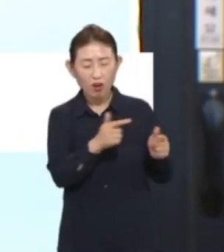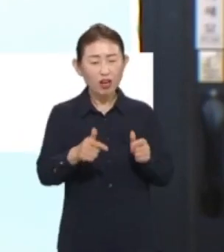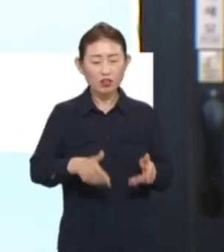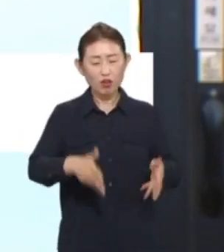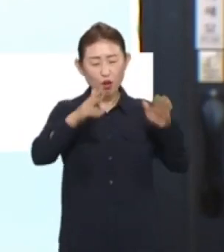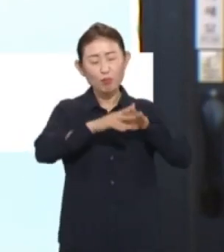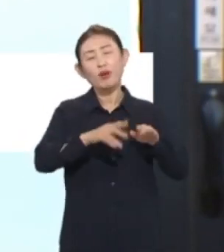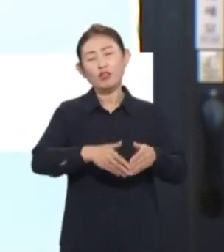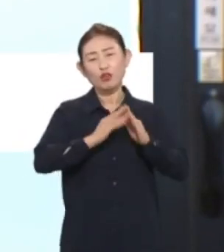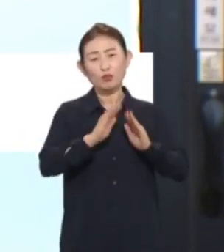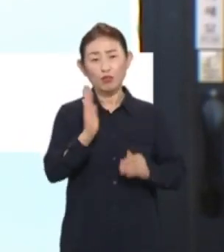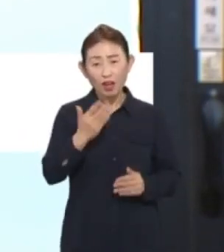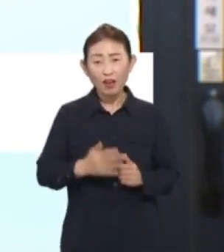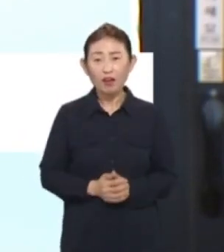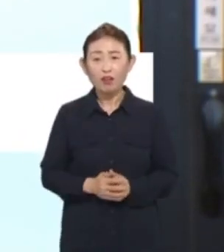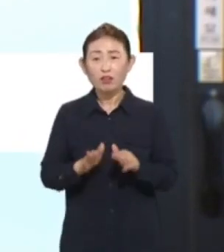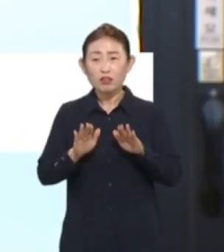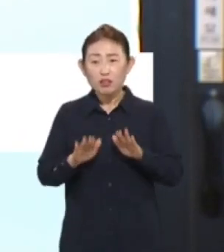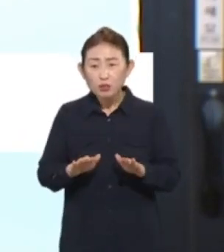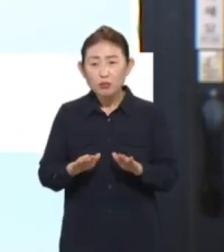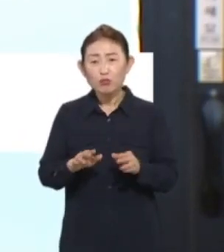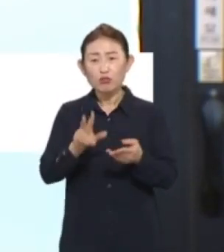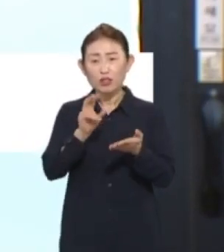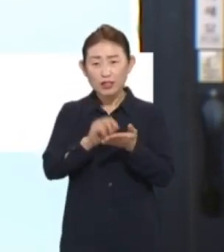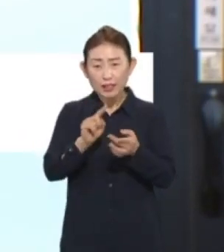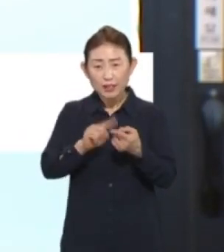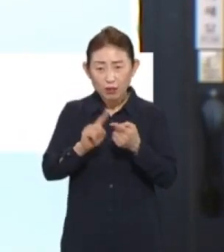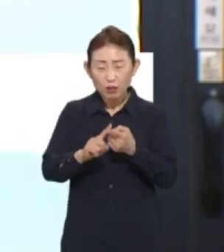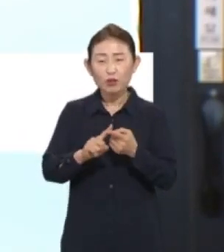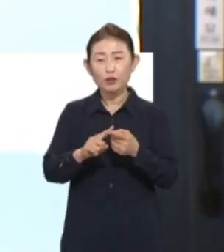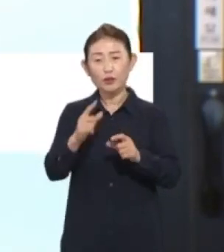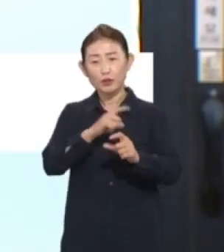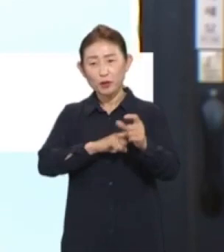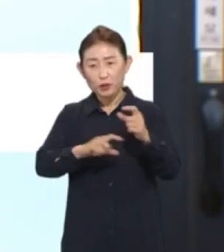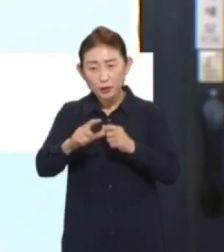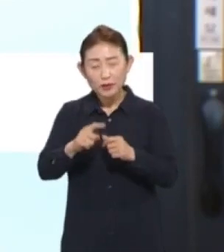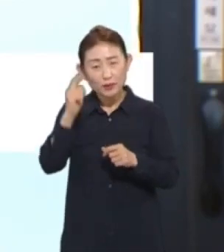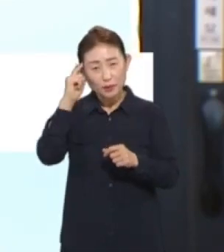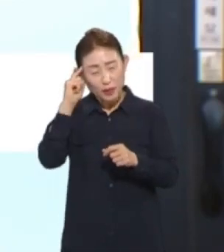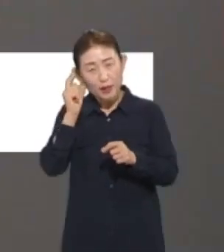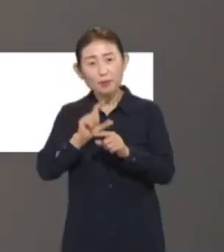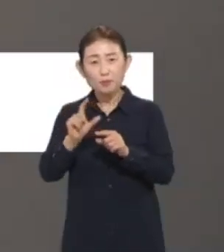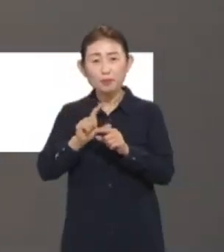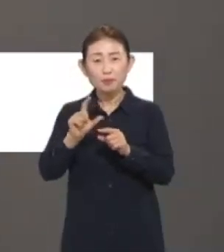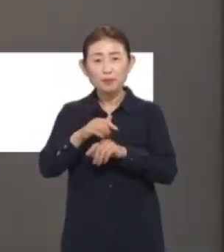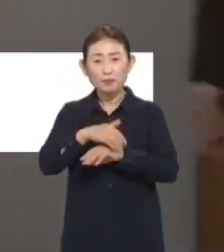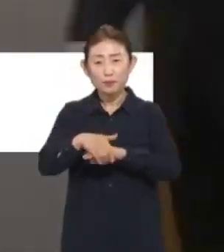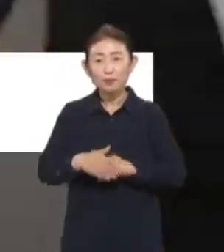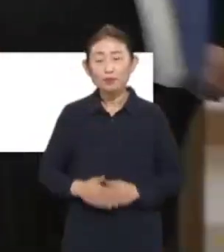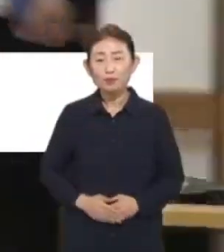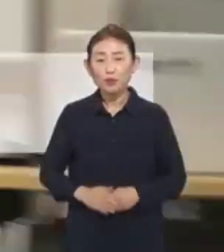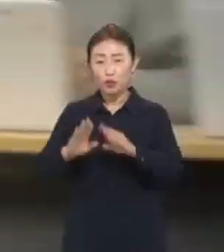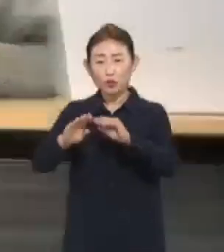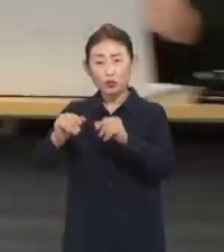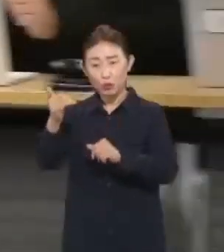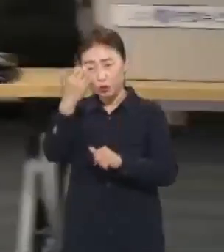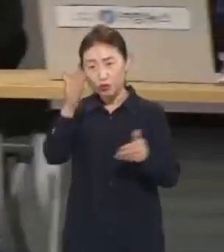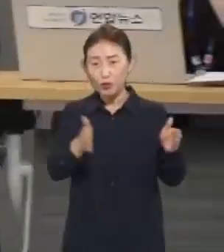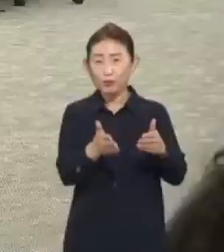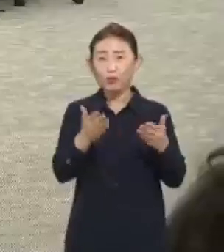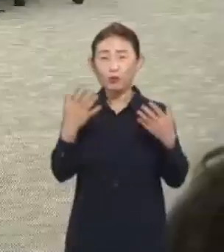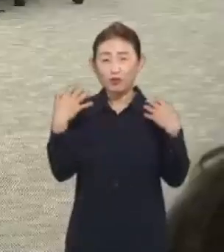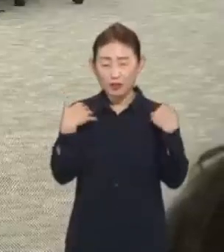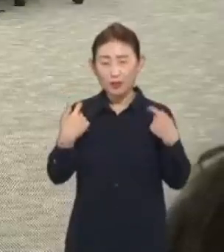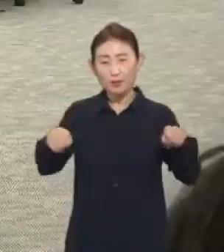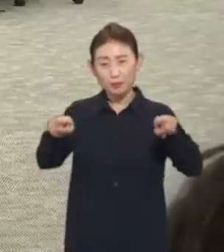과연 경제성이 얼마냐 이 부분들에 대해서는 조금 정책적으로 우리가 판단할 부분도 있다. 국토부와 충남도는 협력 회의를